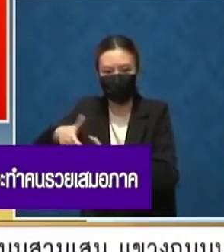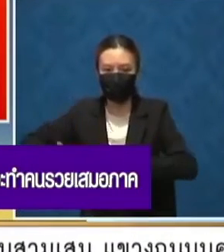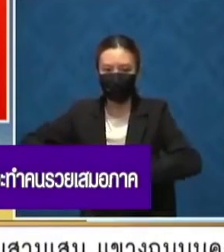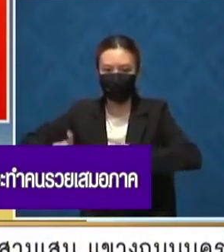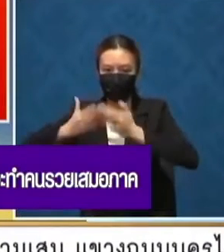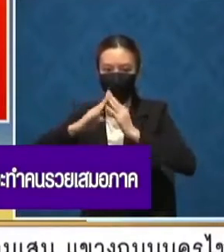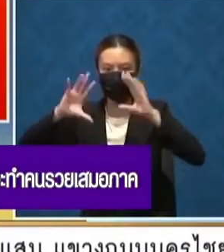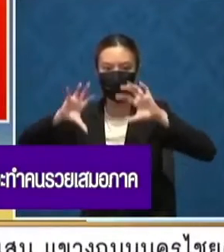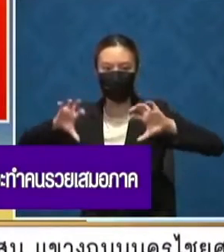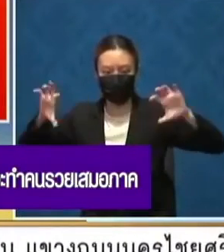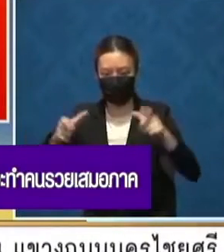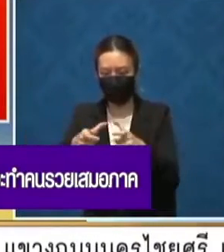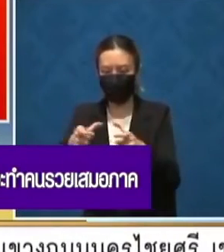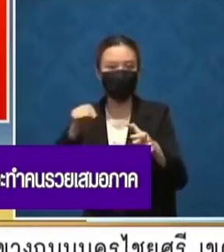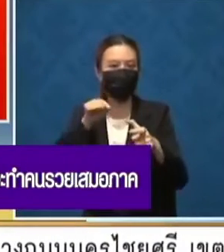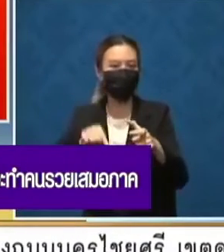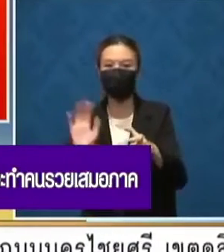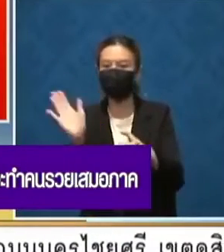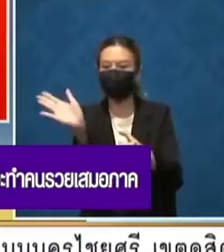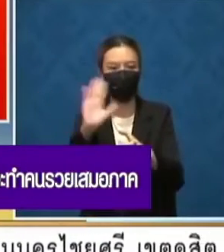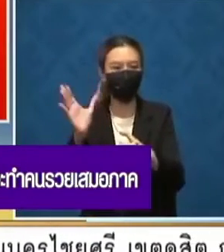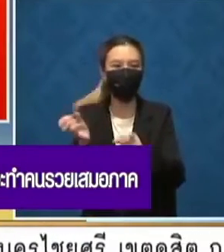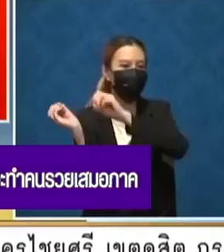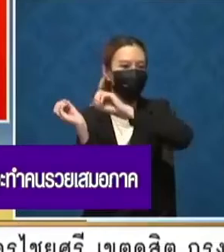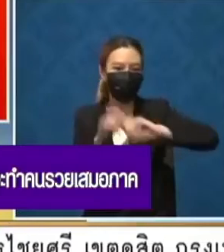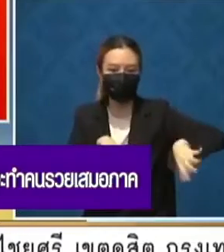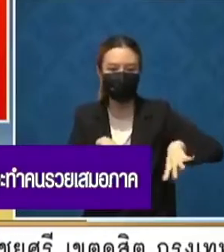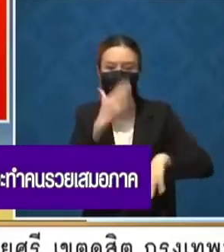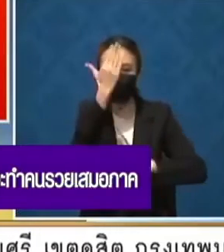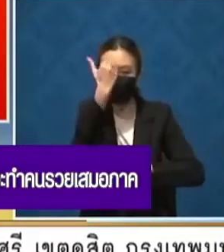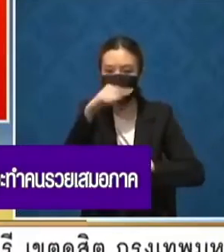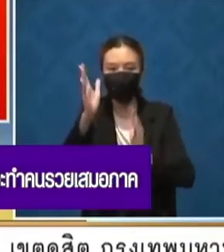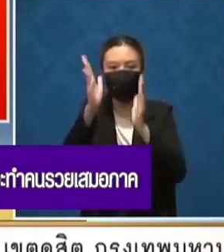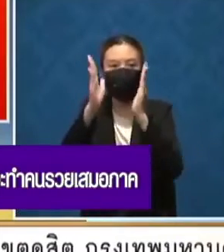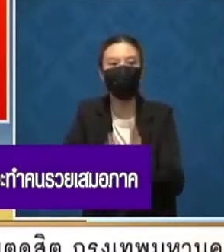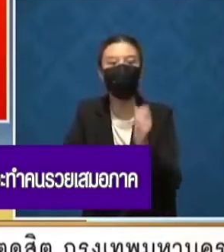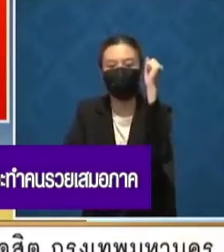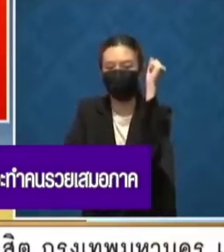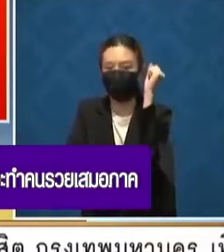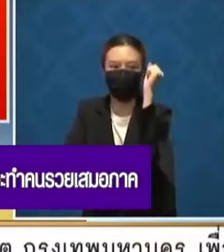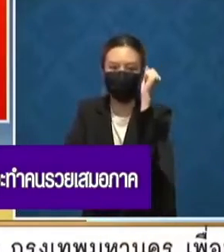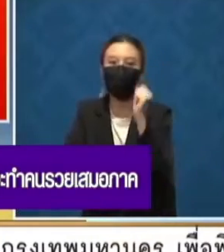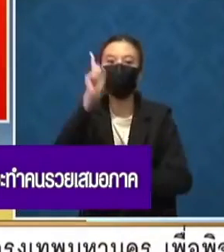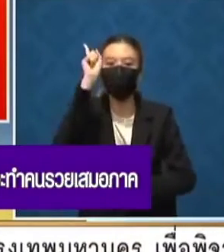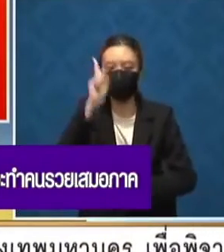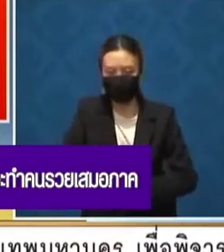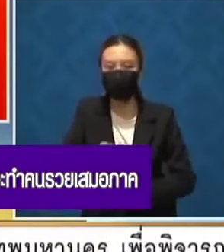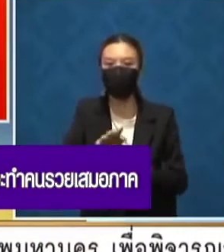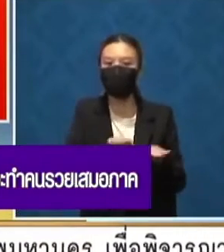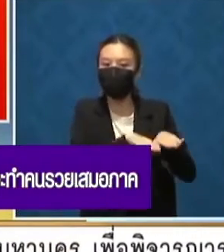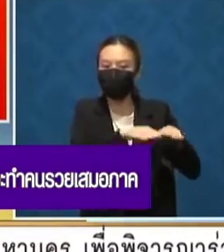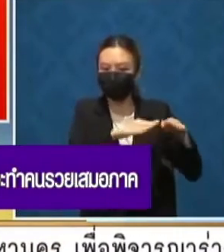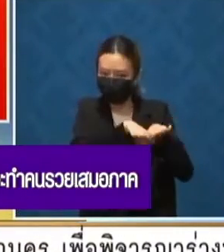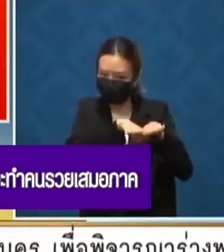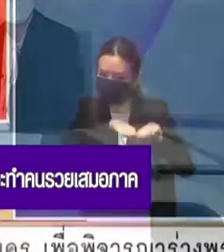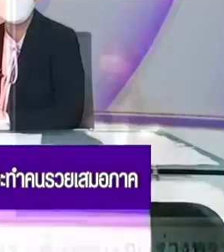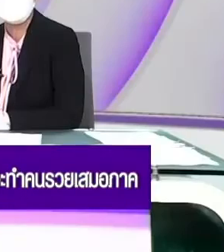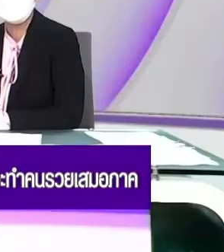นจะไม่มีจะทำลายทิ้งทั้งหมดเพราะคนจนจะรวยเสมอภาคกันครับท่านประธ